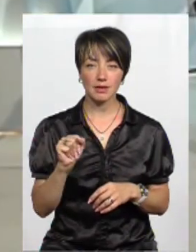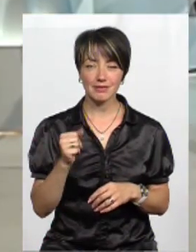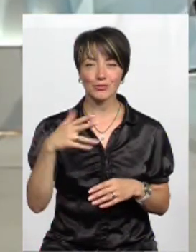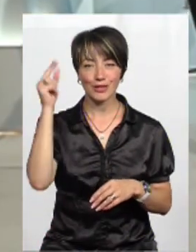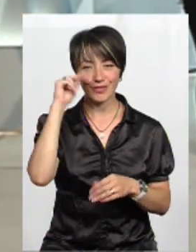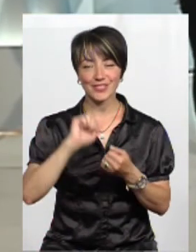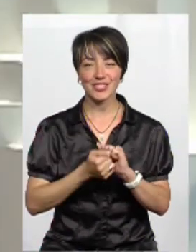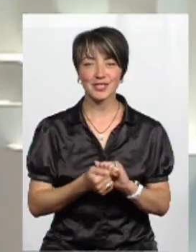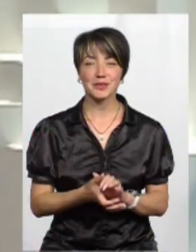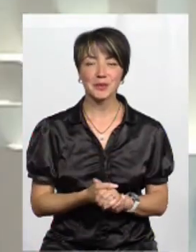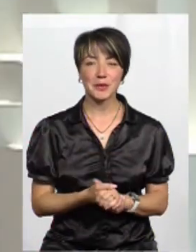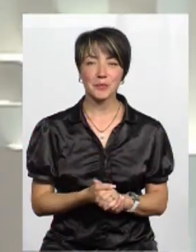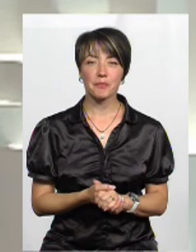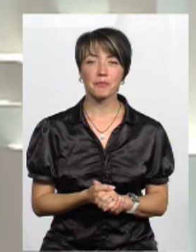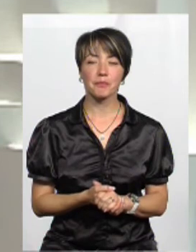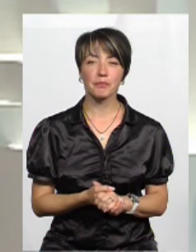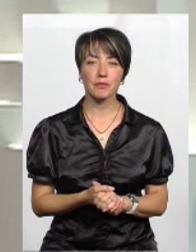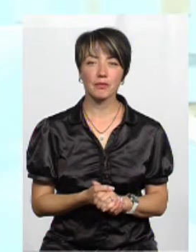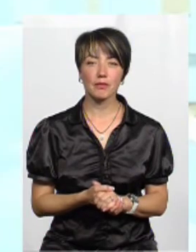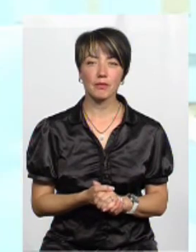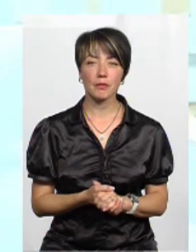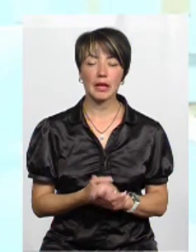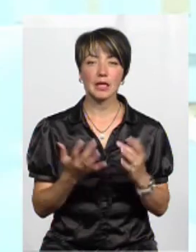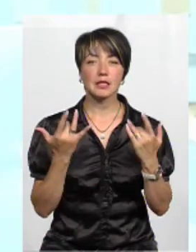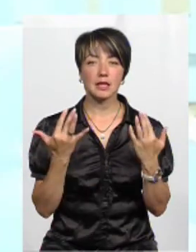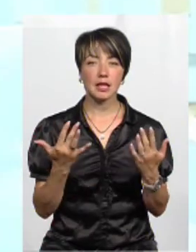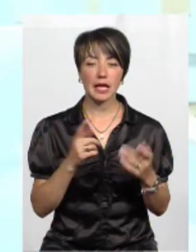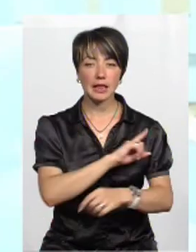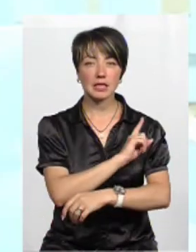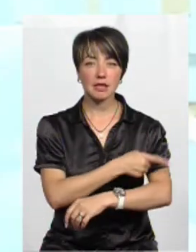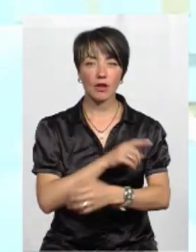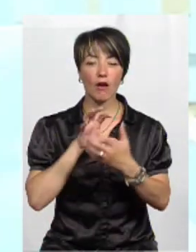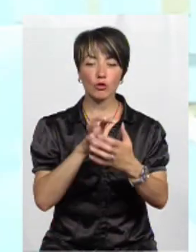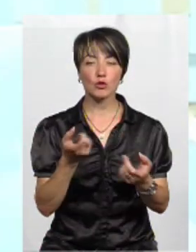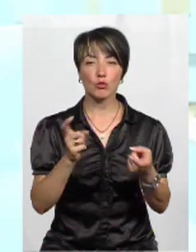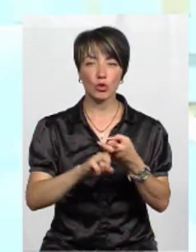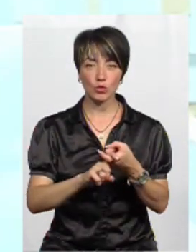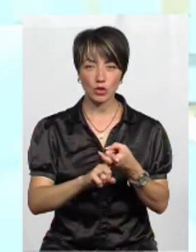вже вивчила. Село і притока річки. Наскільки інтенсивне